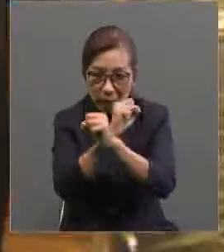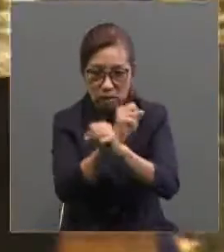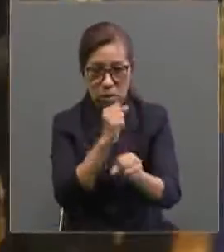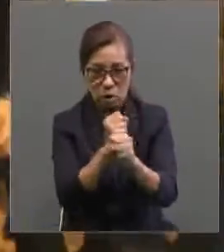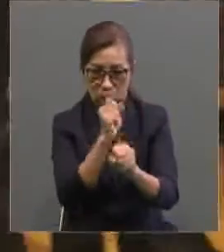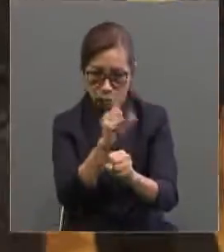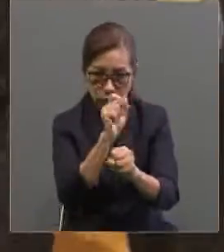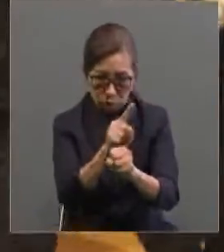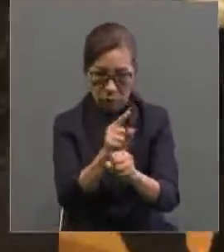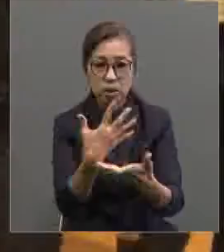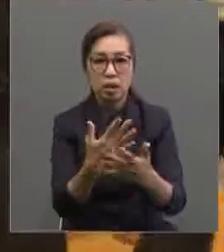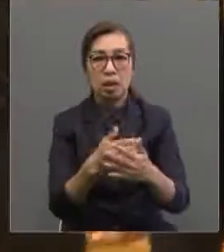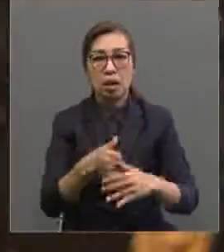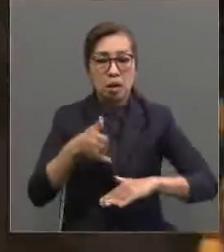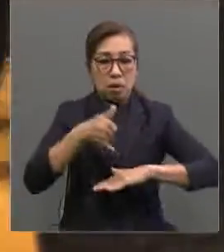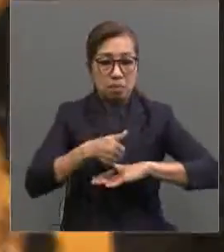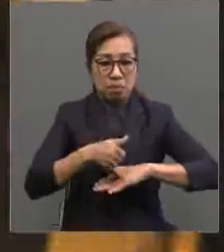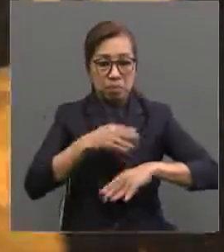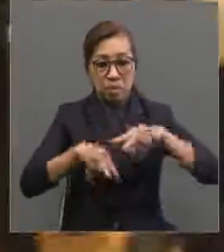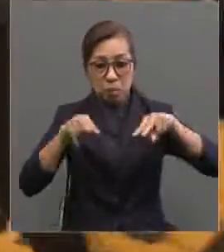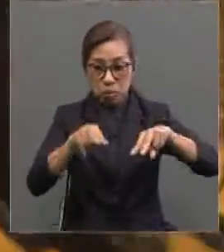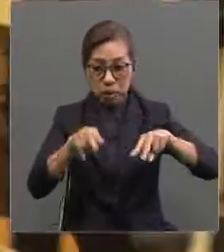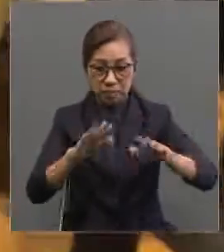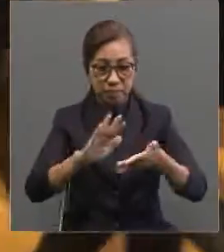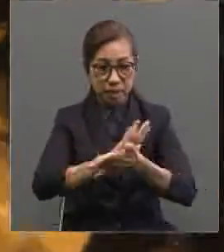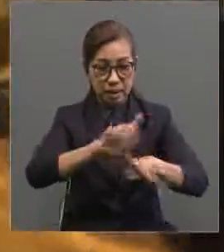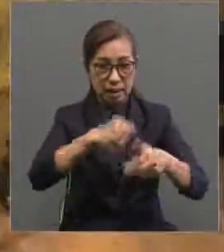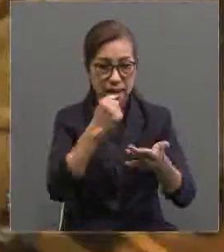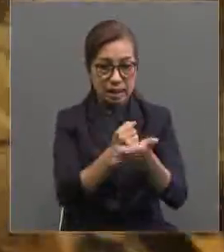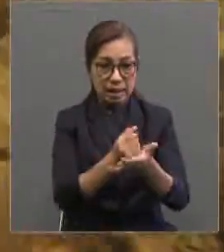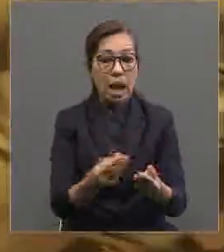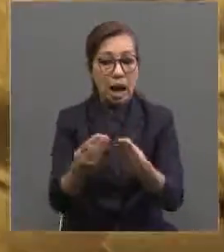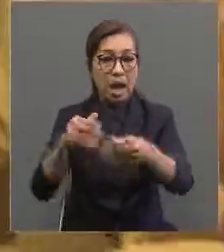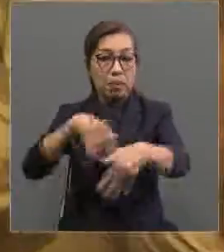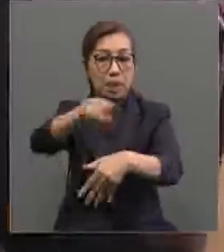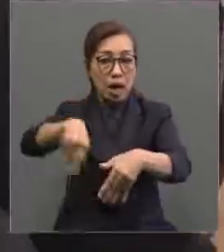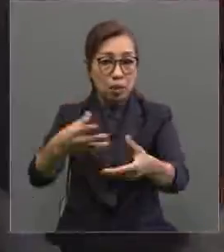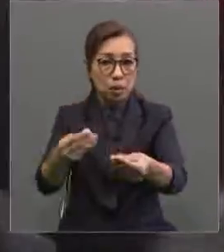สักขีพยานในการมอบหนังสืออนุญาตให้เข้าทำประโยชน์ในเขตปฏิรูปที่ดินเ